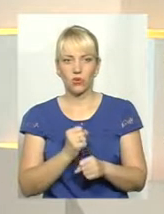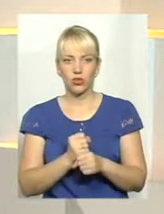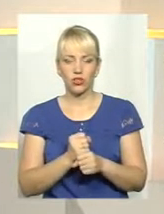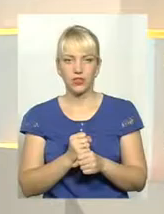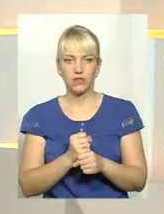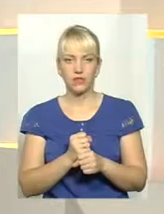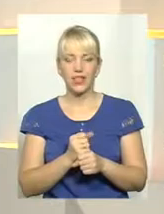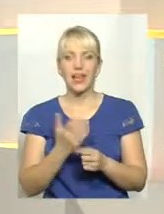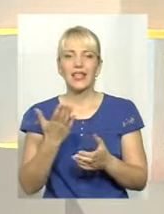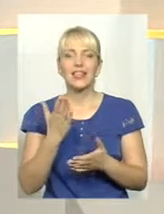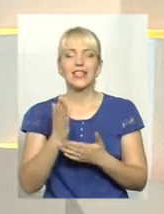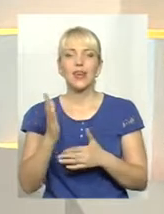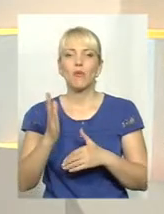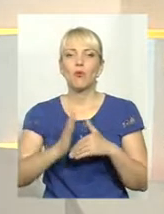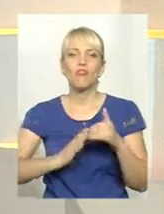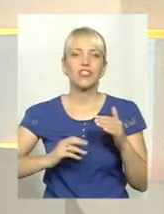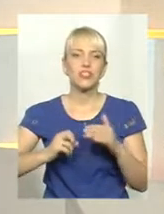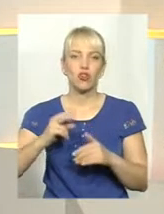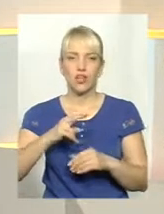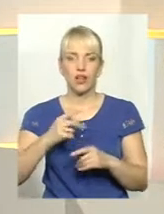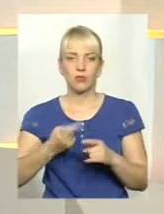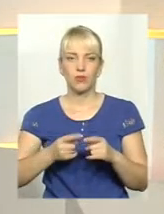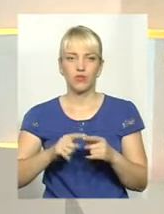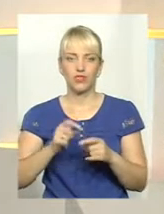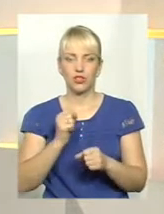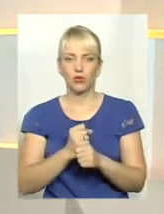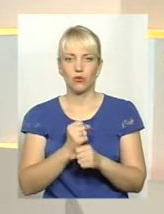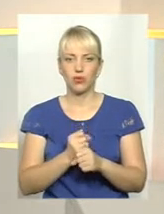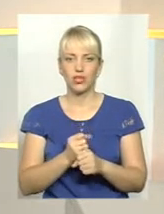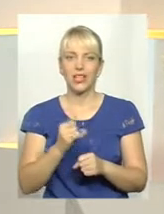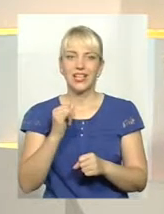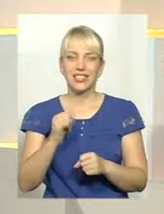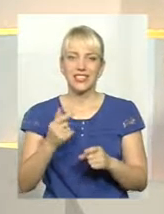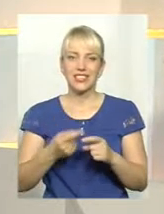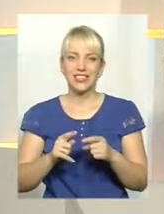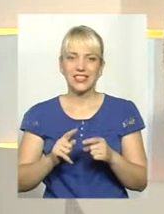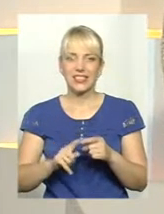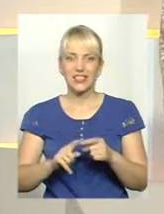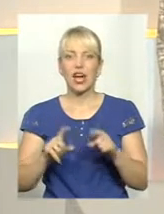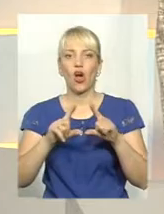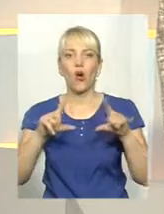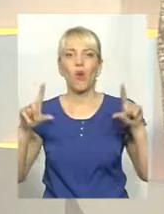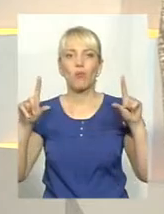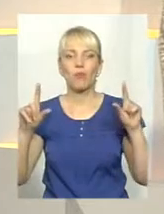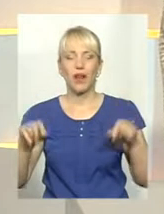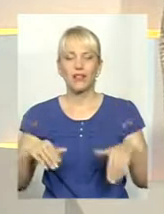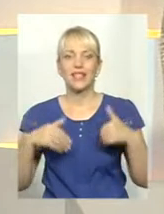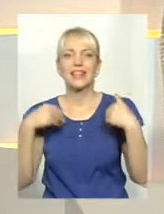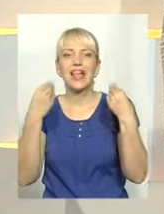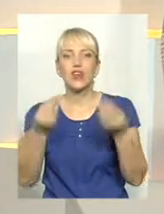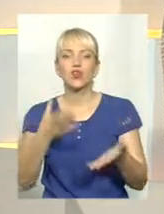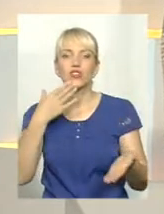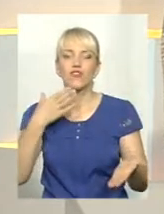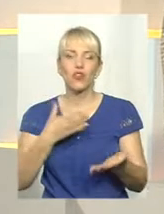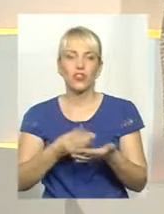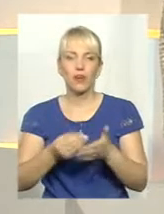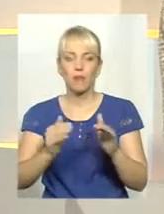запрошуються спеціальні брендингові компанії, які мають досвід в цій роботі